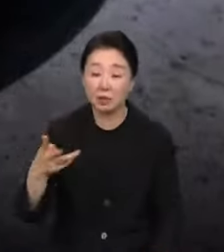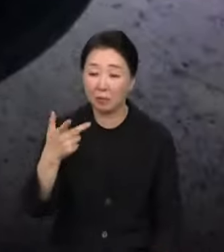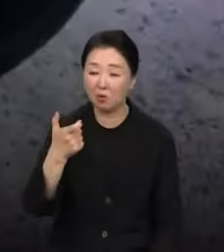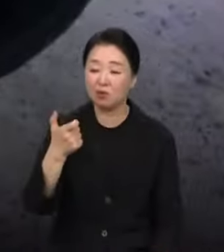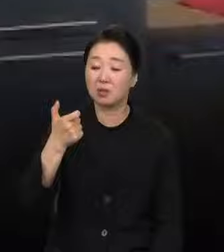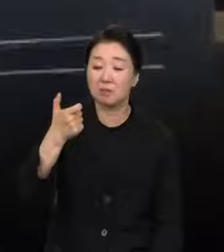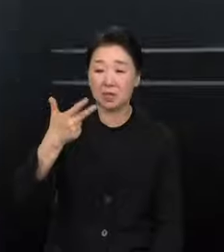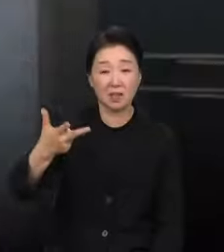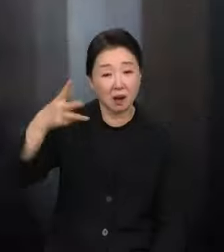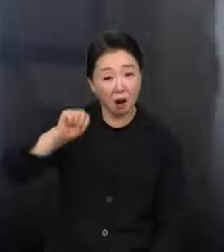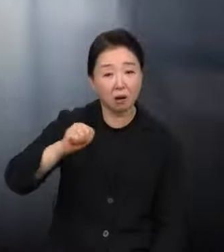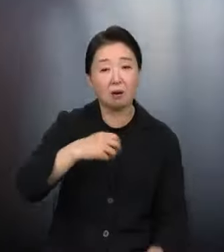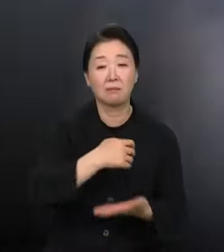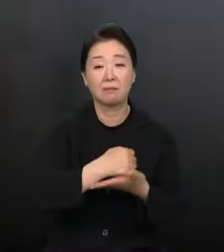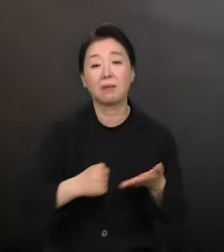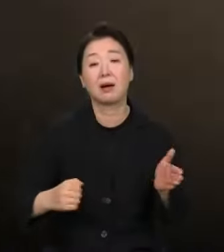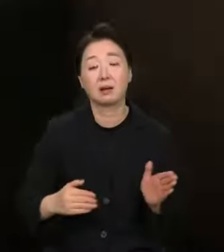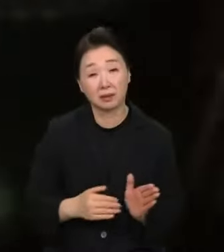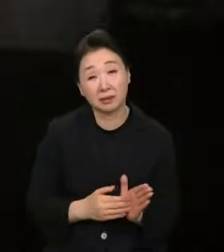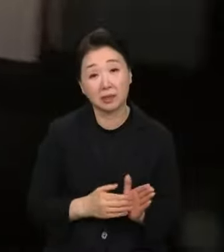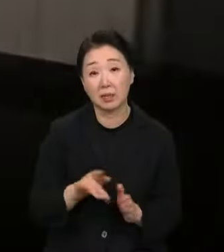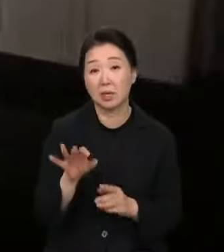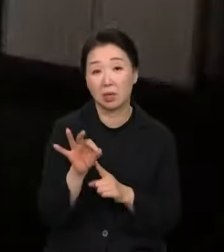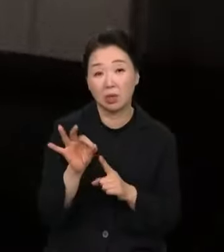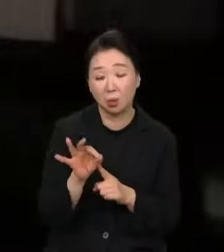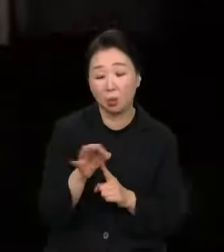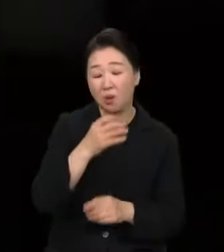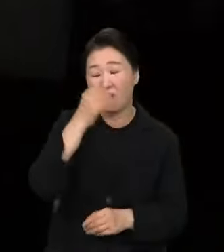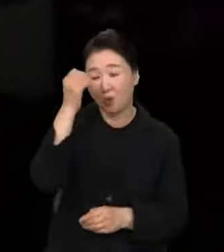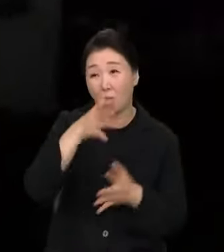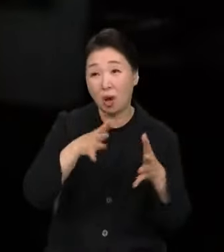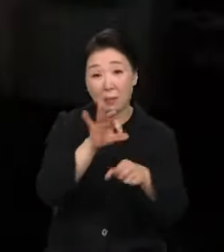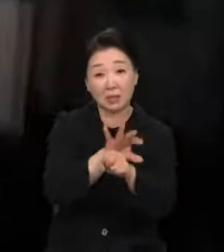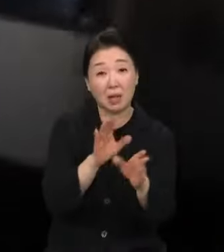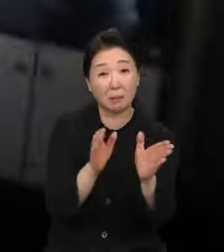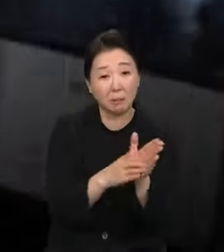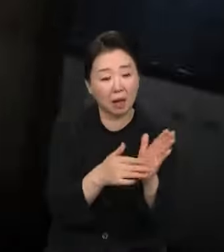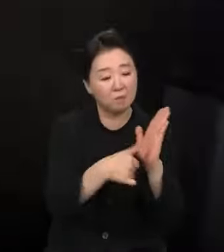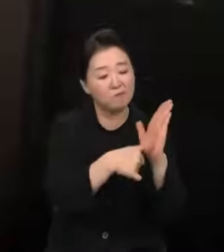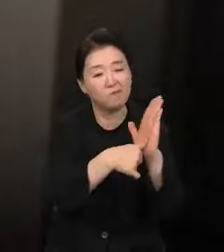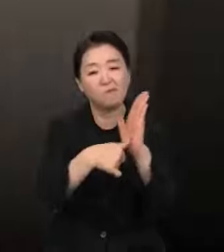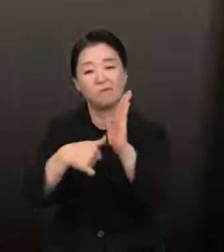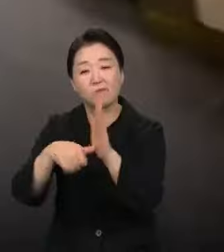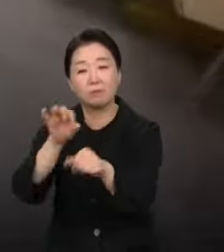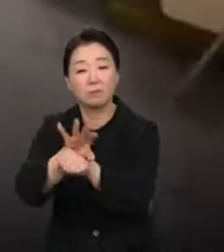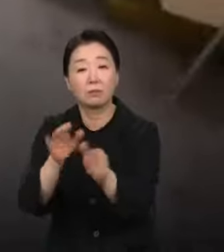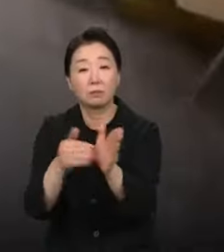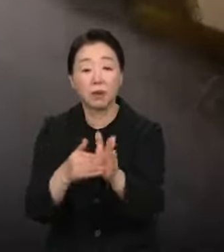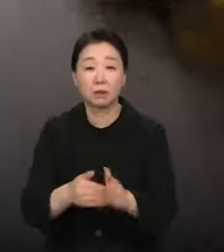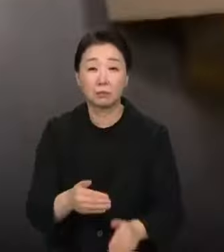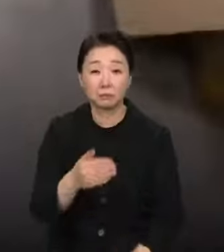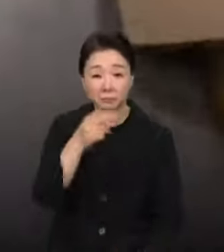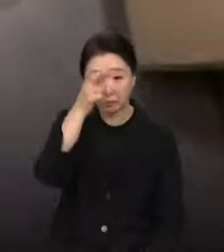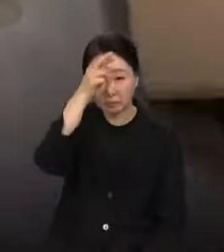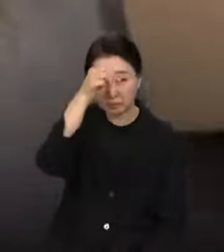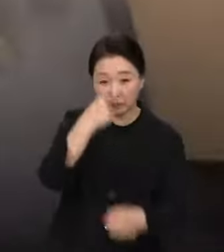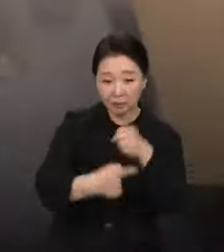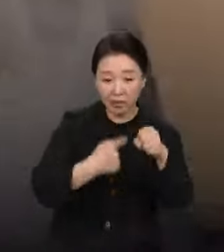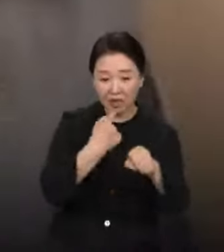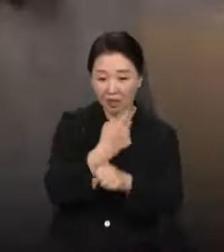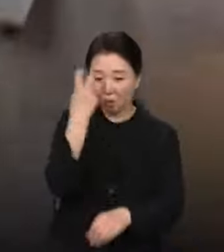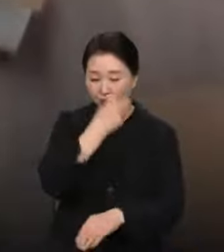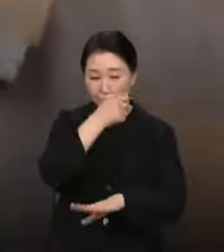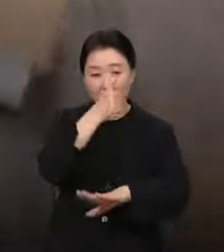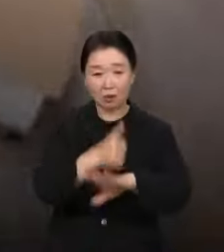원을 가로챘습니다 이돈으로 고급 아파트를 구하고 명품을 샀습니다 경찰은 1년여의 수사